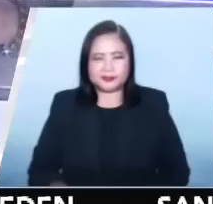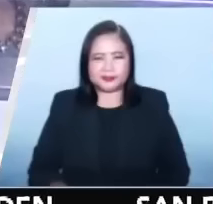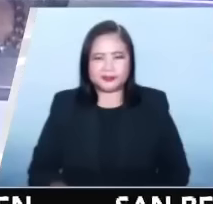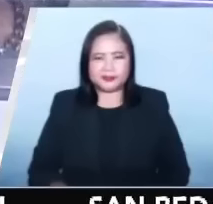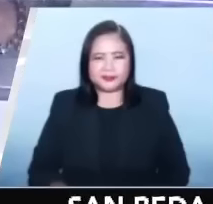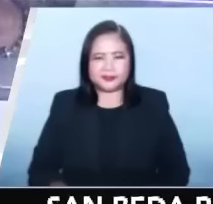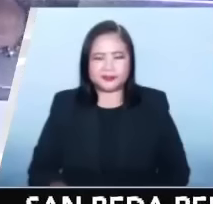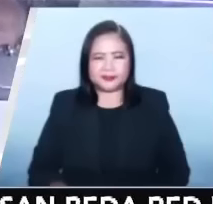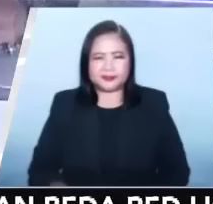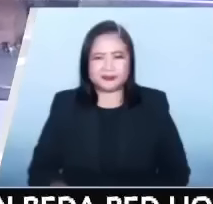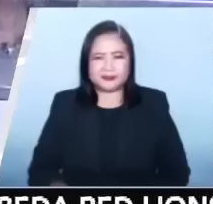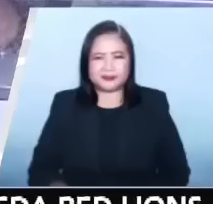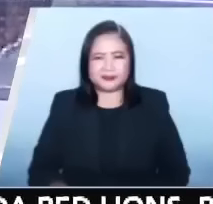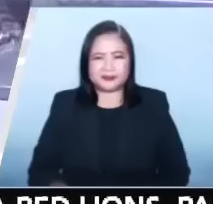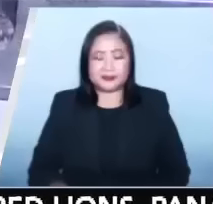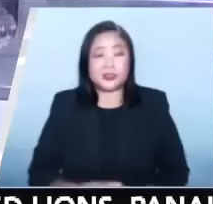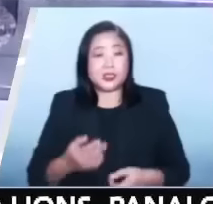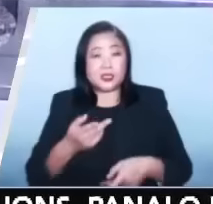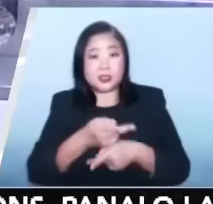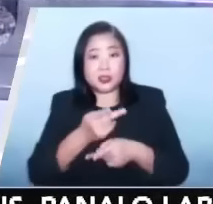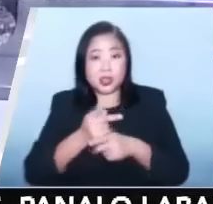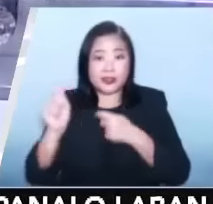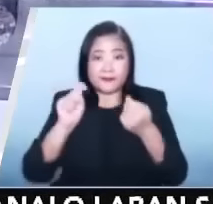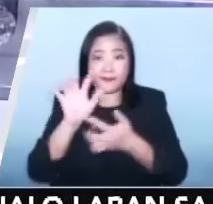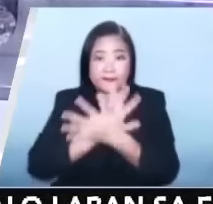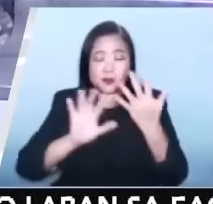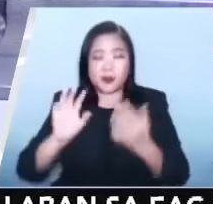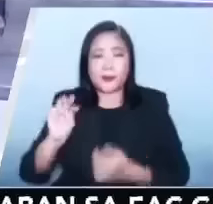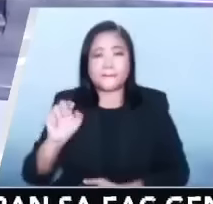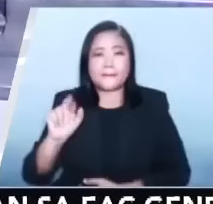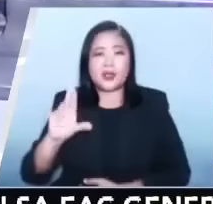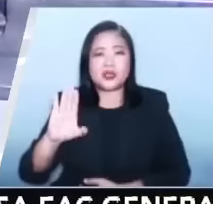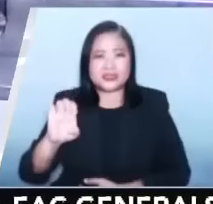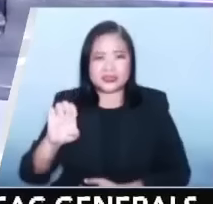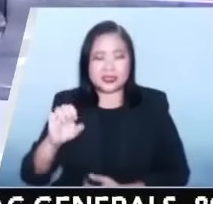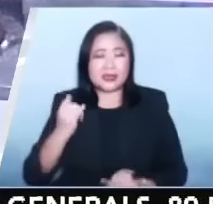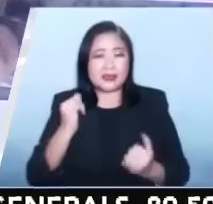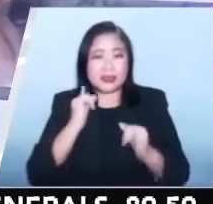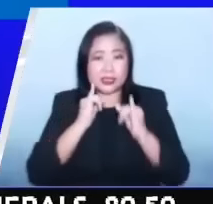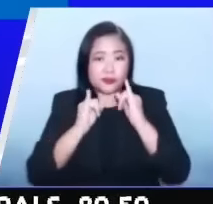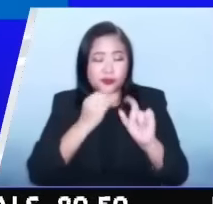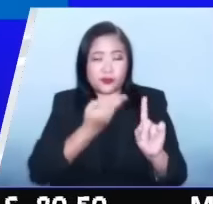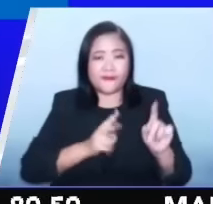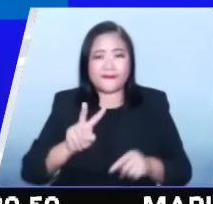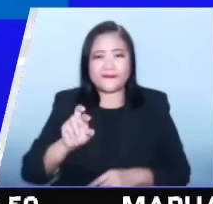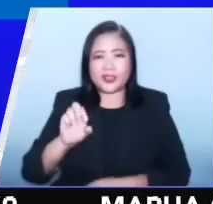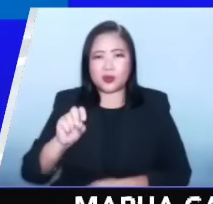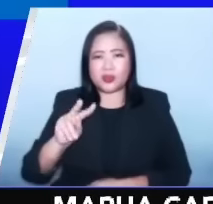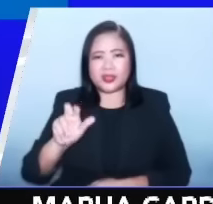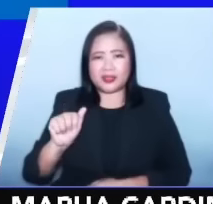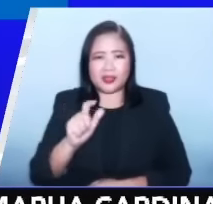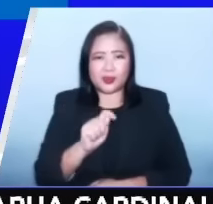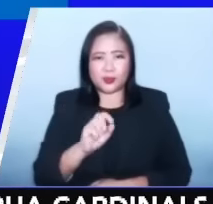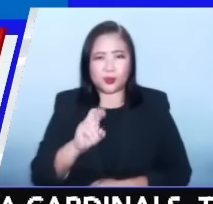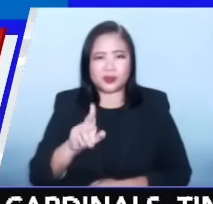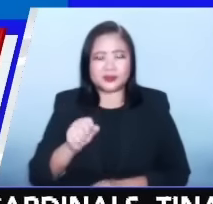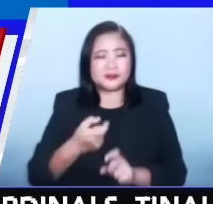Kaugnay ng binabantay nating Bagyong Mars, ay makapanayam natin live si Veronica Torres, weather specialist mula sa PAGASA. Veronica, magandang